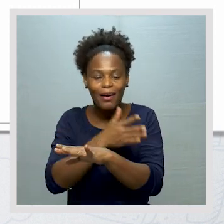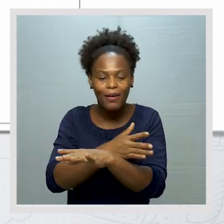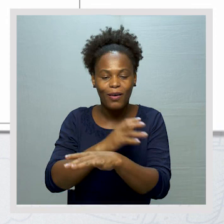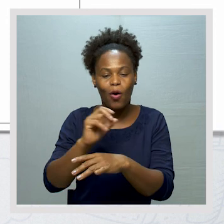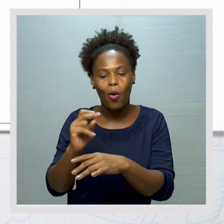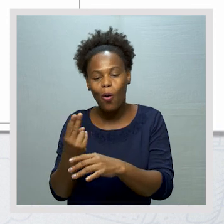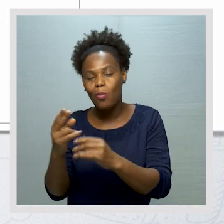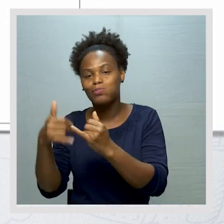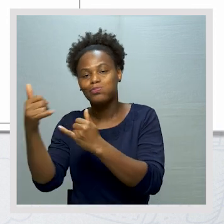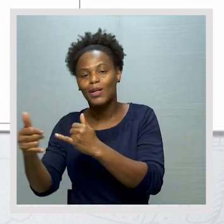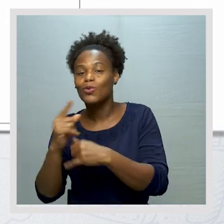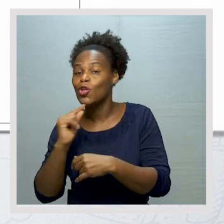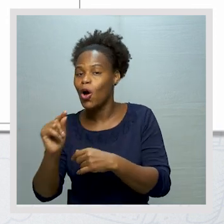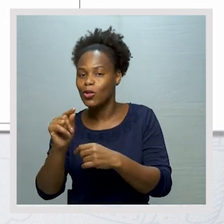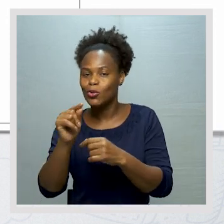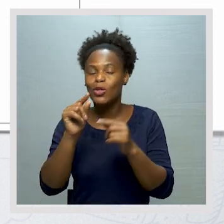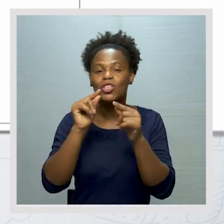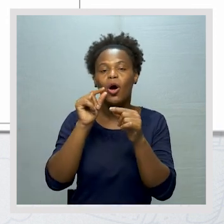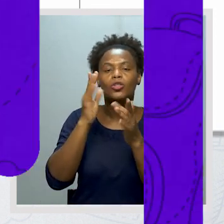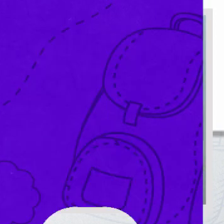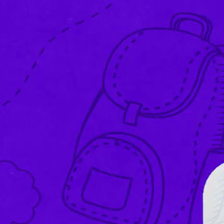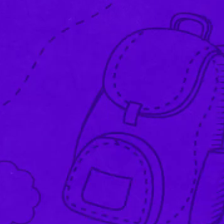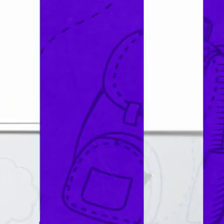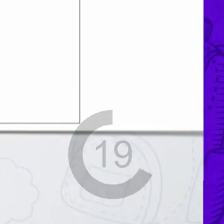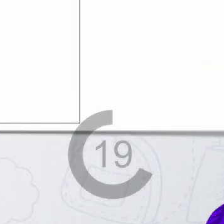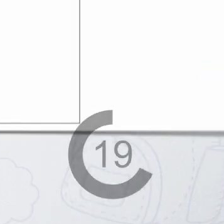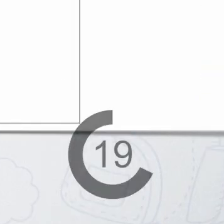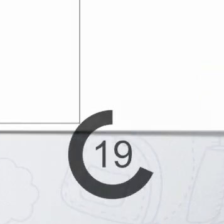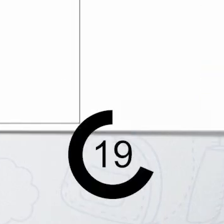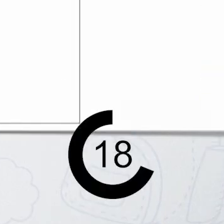après le nom. Vous avez les adjectifs là.